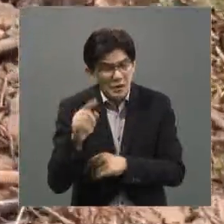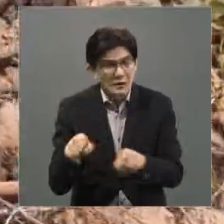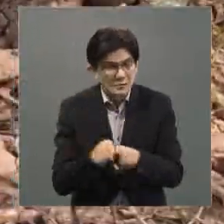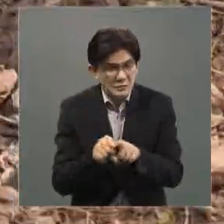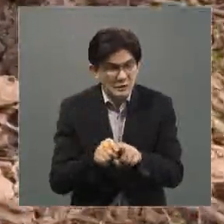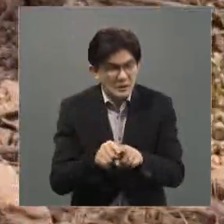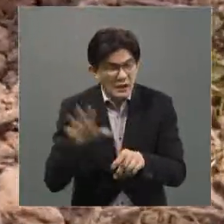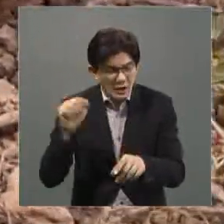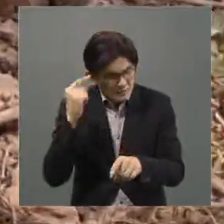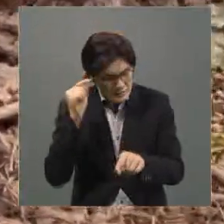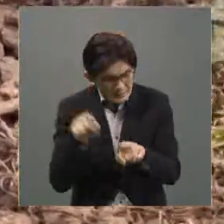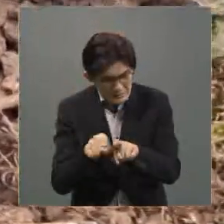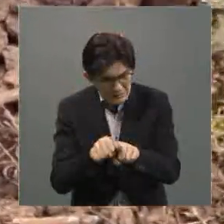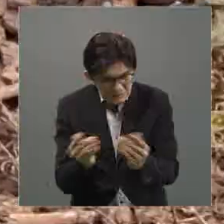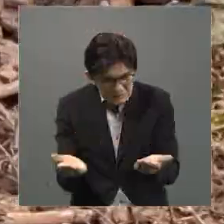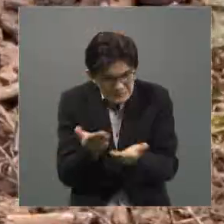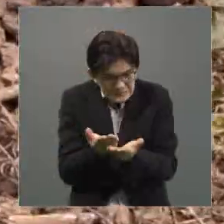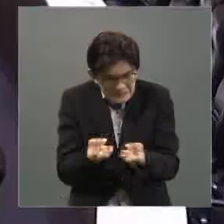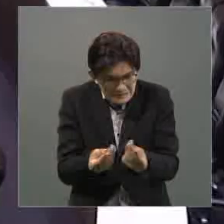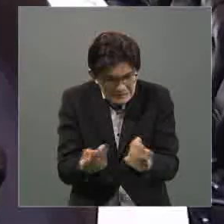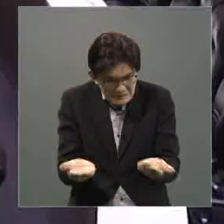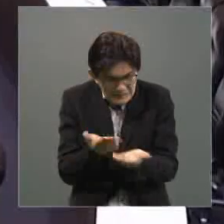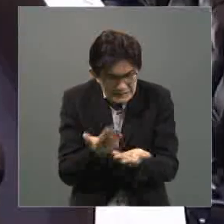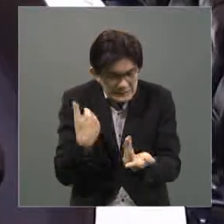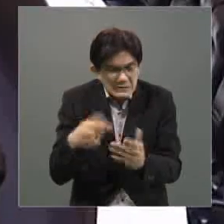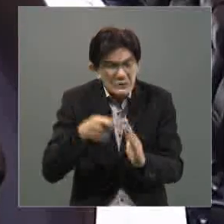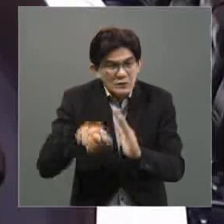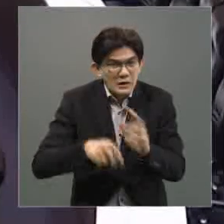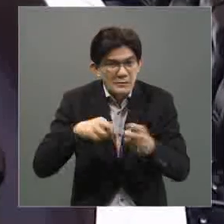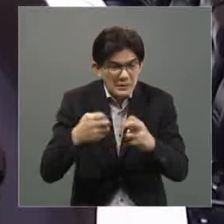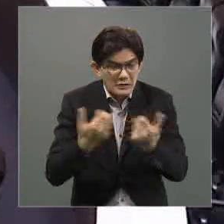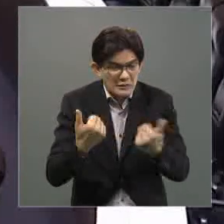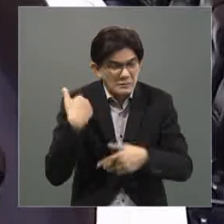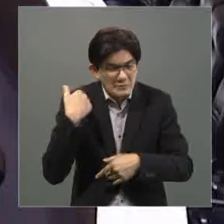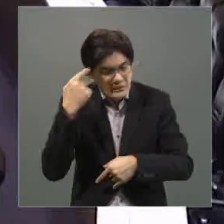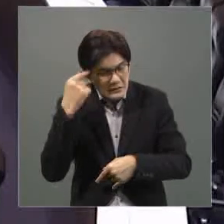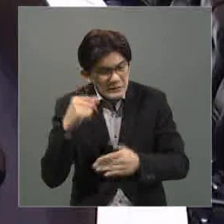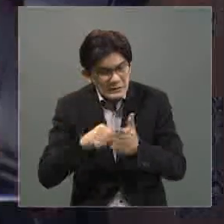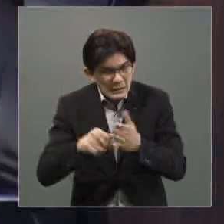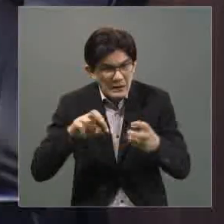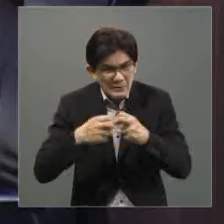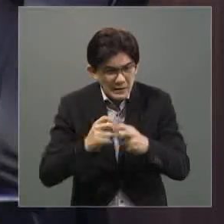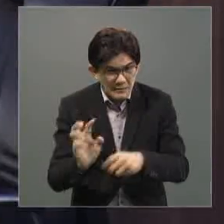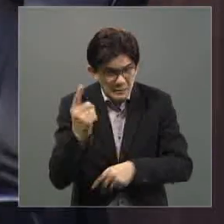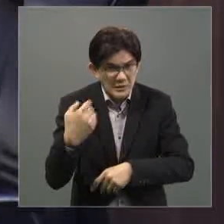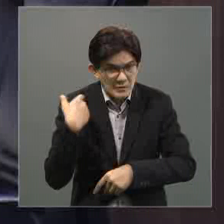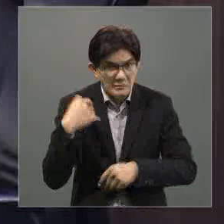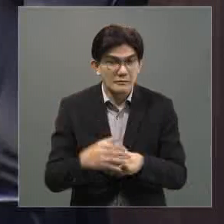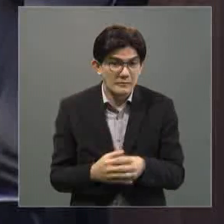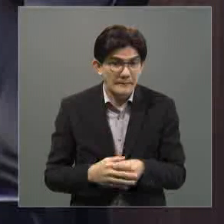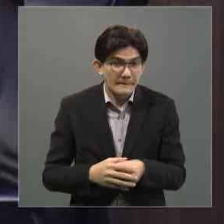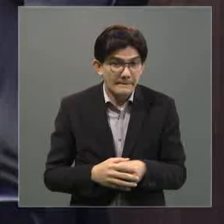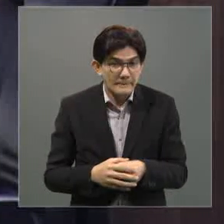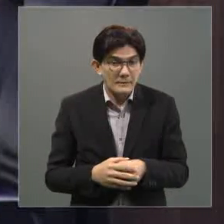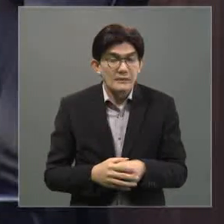กที่มันไปทับซ้อนที่อุทยานแห่งชาติเขาใหญ่ที่โคราชที่เป็นปัญหาขึ้นมานี้ด้วยย้ำเลยว่าในยุคของ